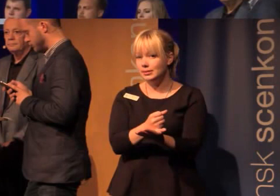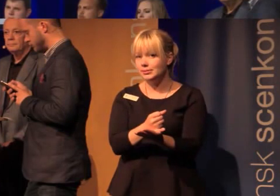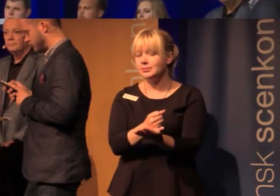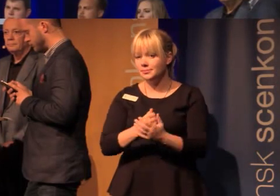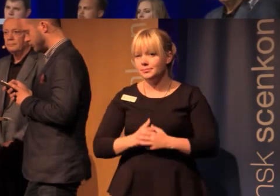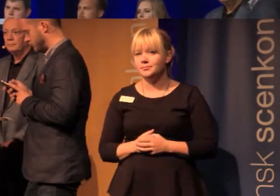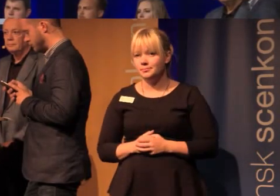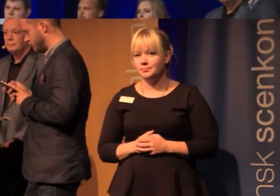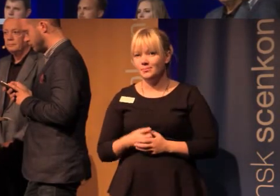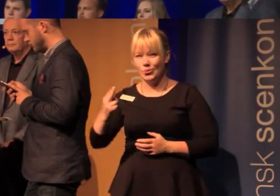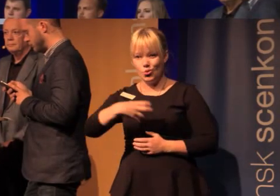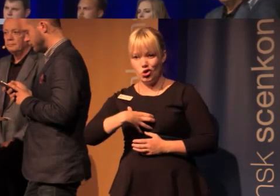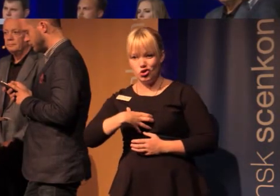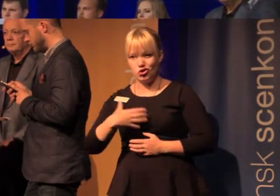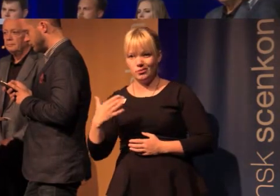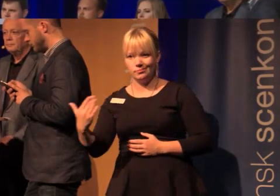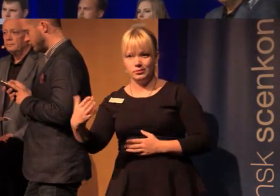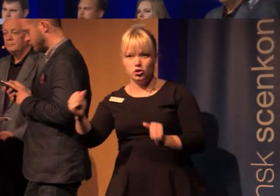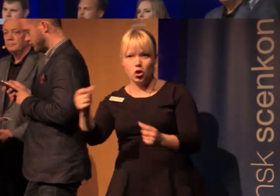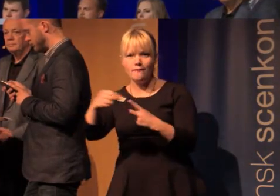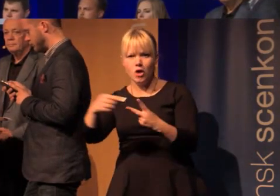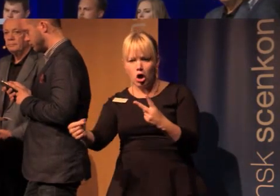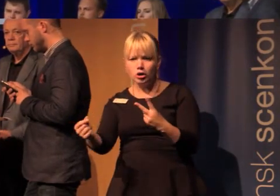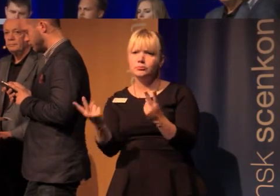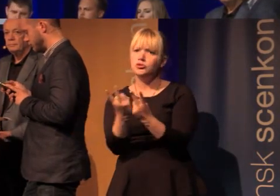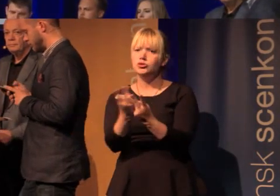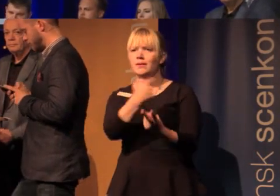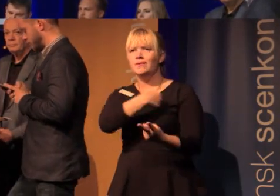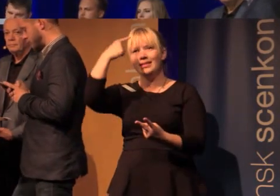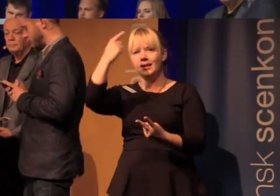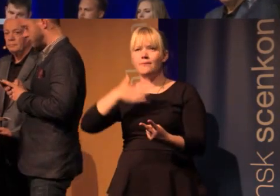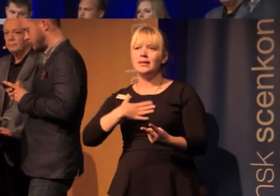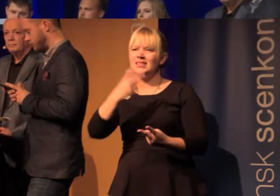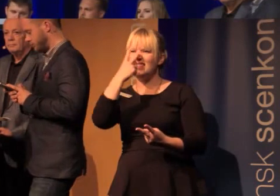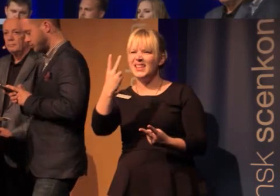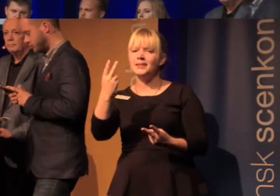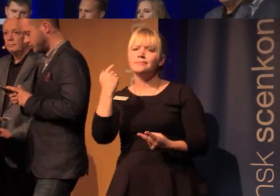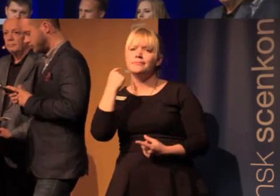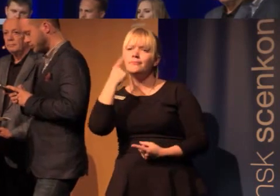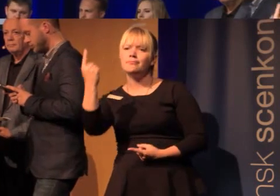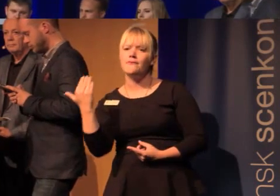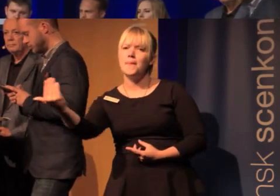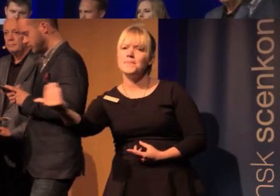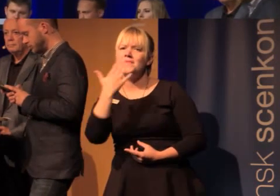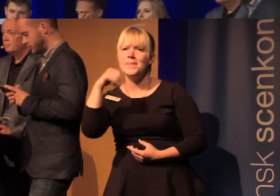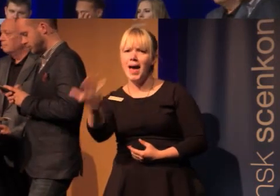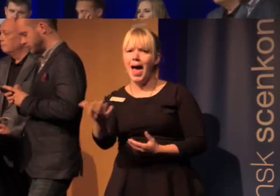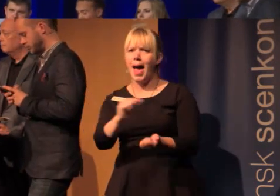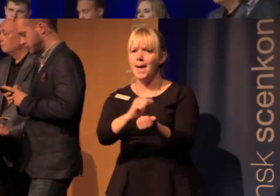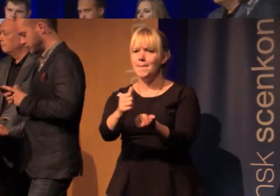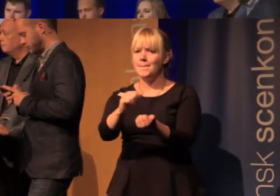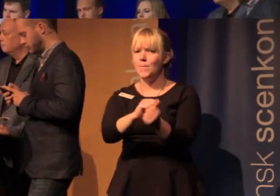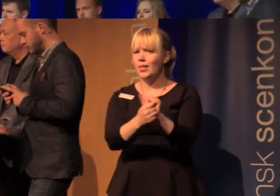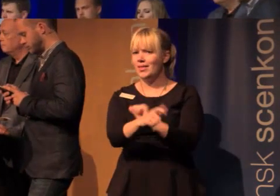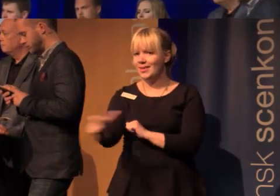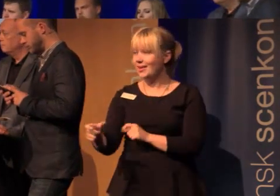Inför valet i höst så flyttar vi fokus till morgondagens politiker, och strax så kommer då våra representanter som sitter